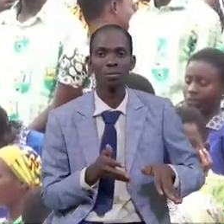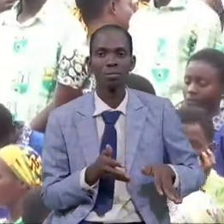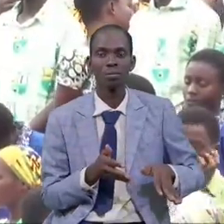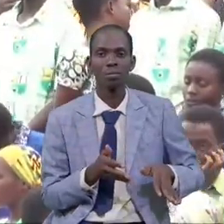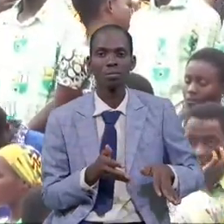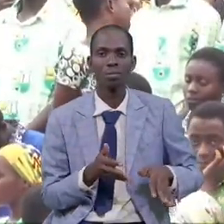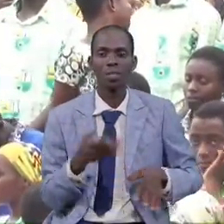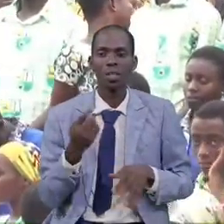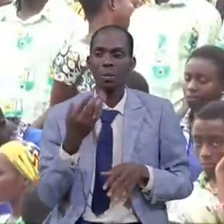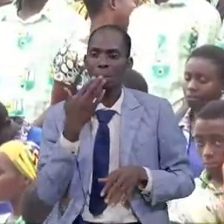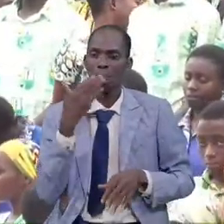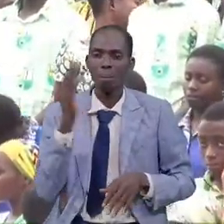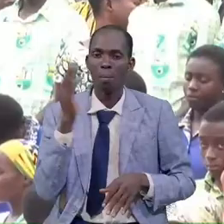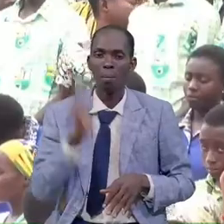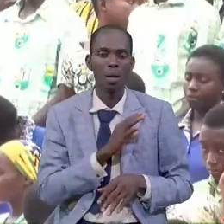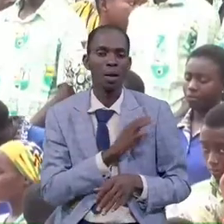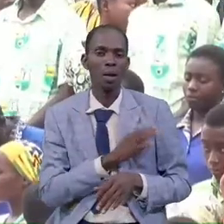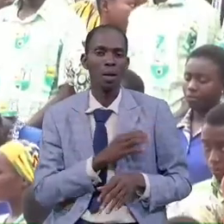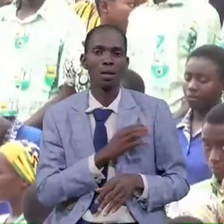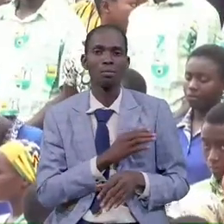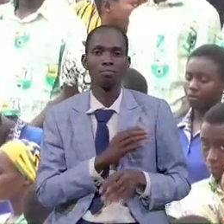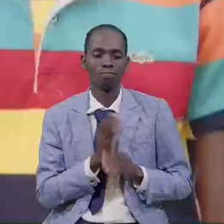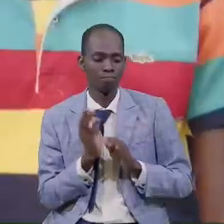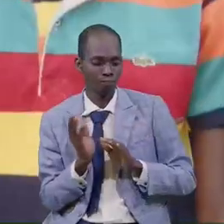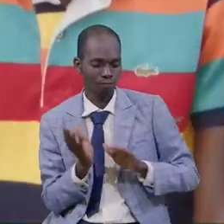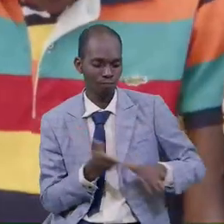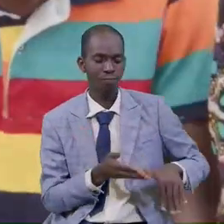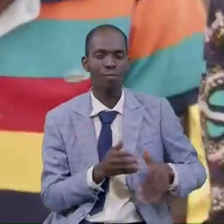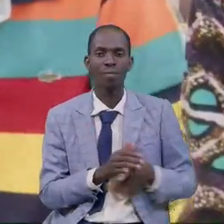le mauvais caractère. Abandonne